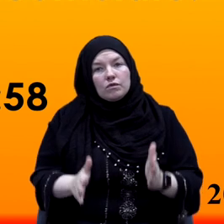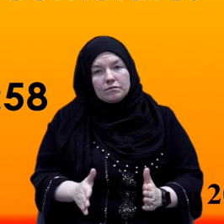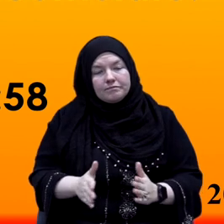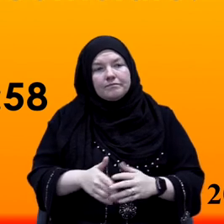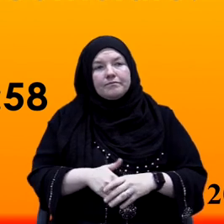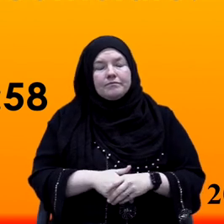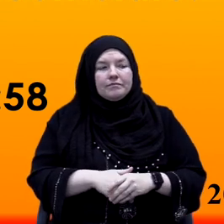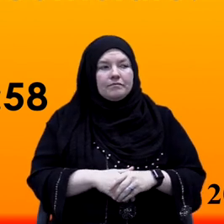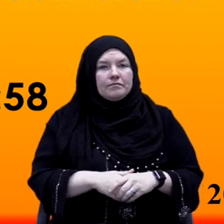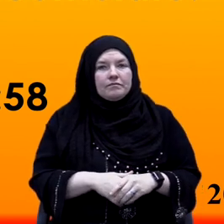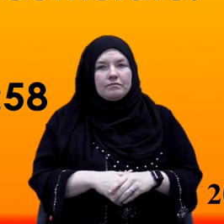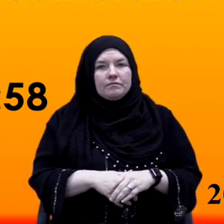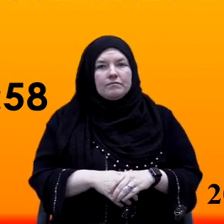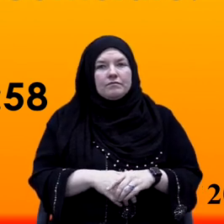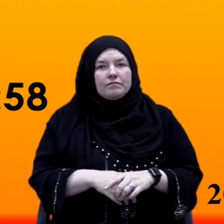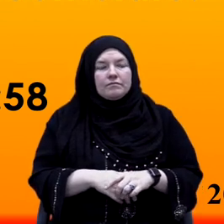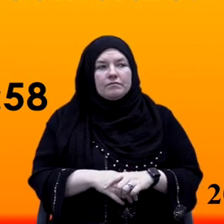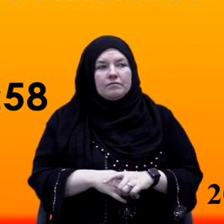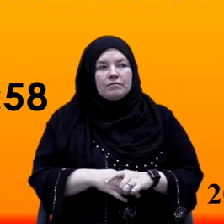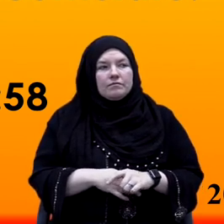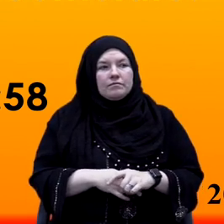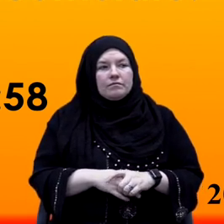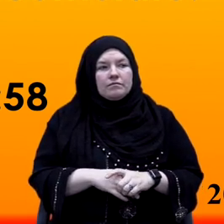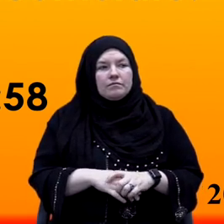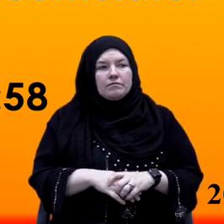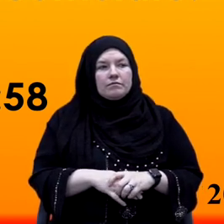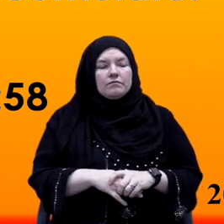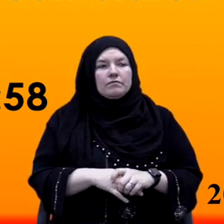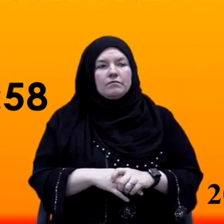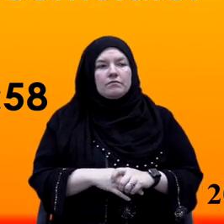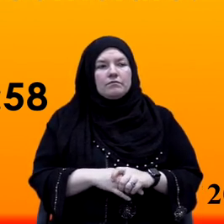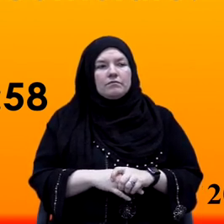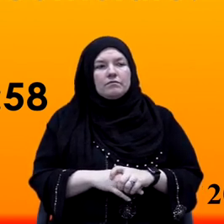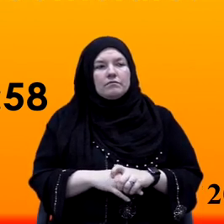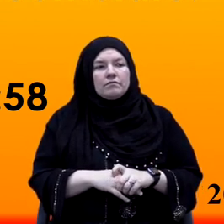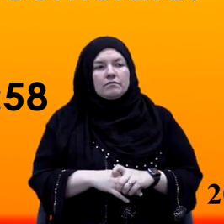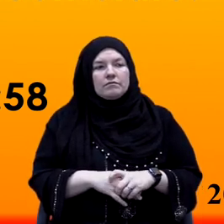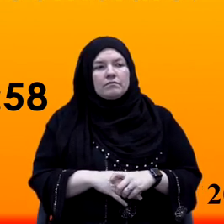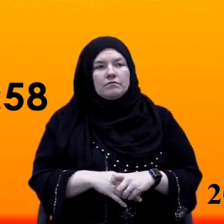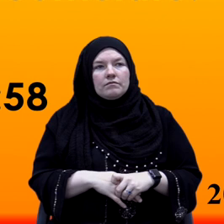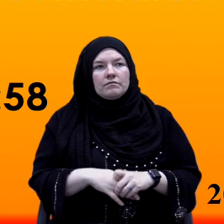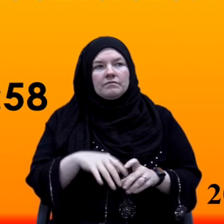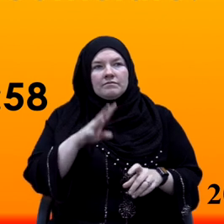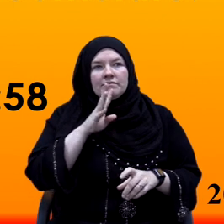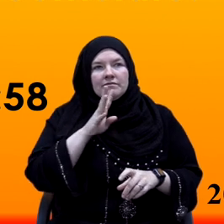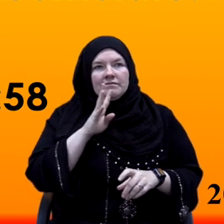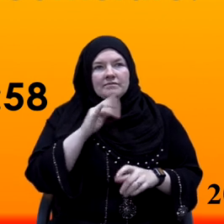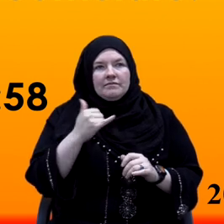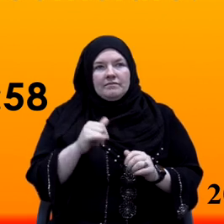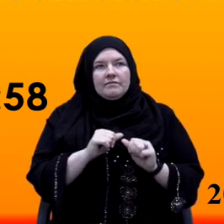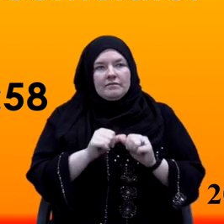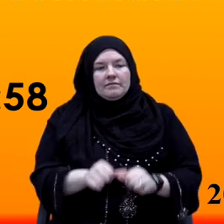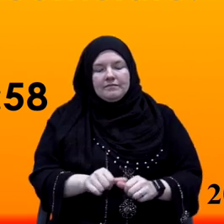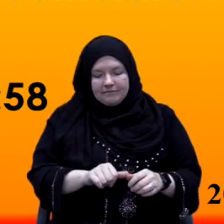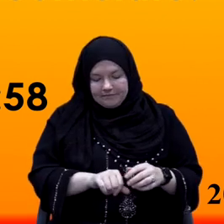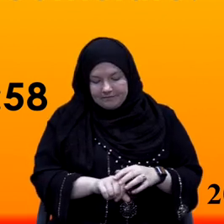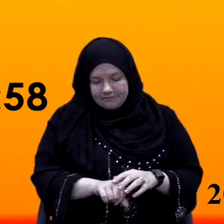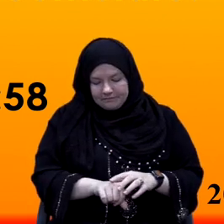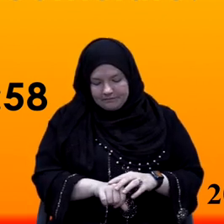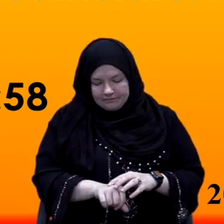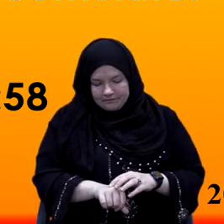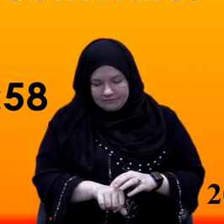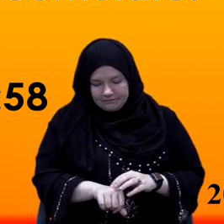اللَّهِ وَبِرَحْمَتِهِ فَبِذَلِكَ فَلْيَفْرَحُوا هُوَ خَيْرٌ مِّمَّا